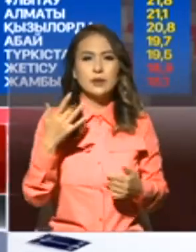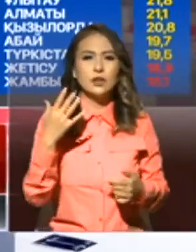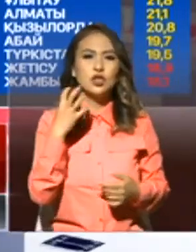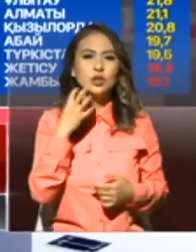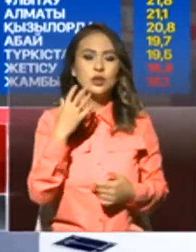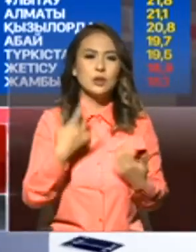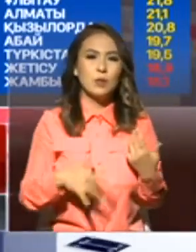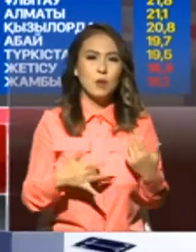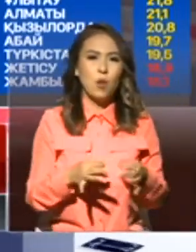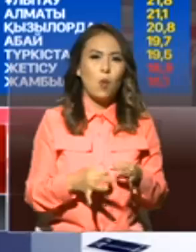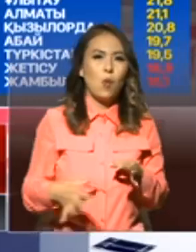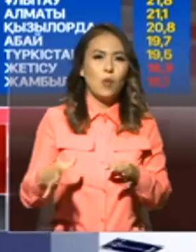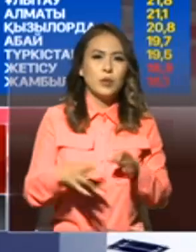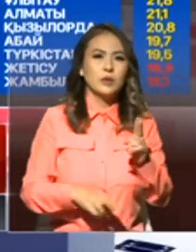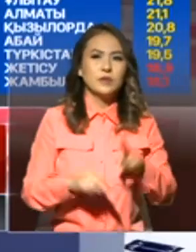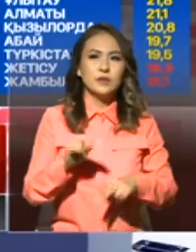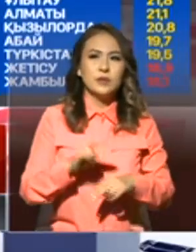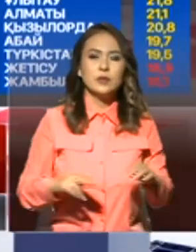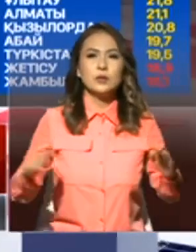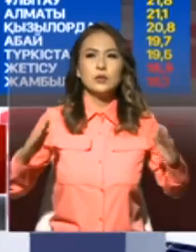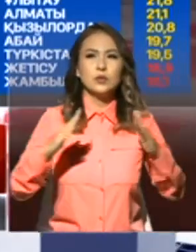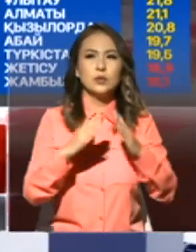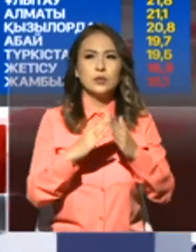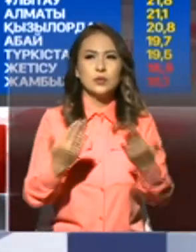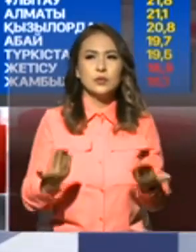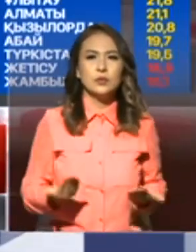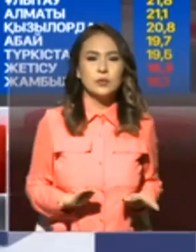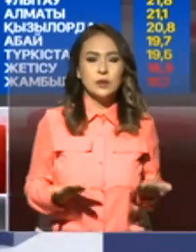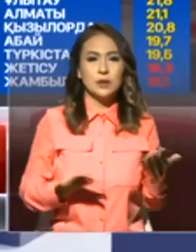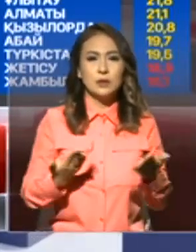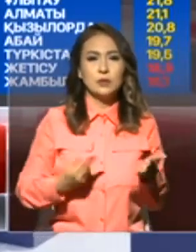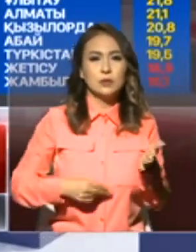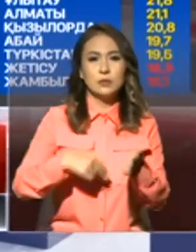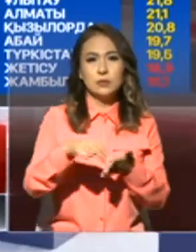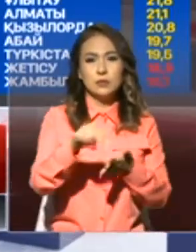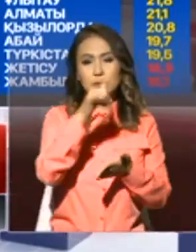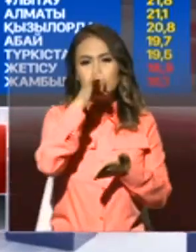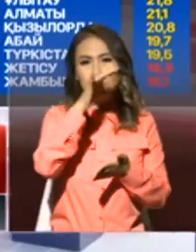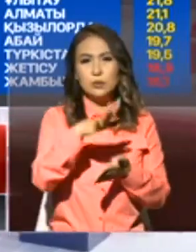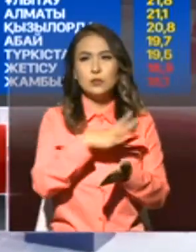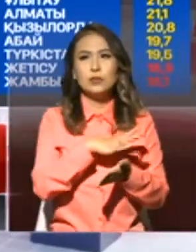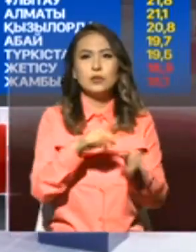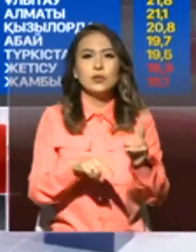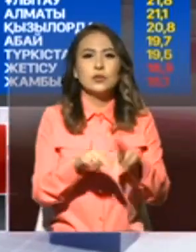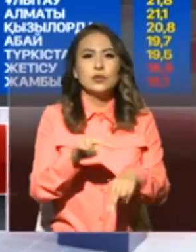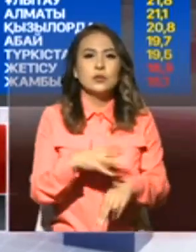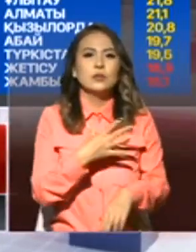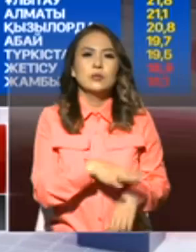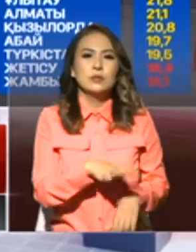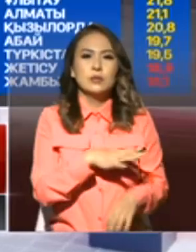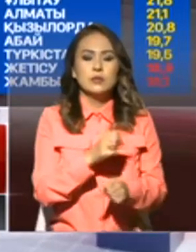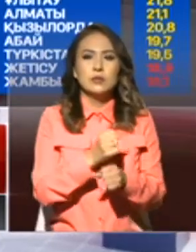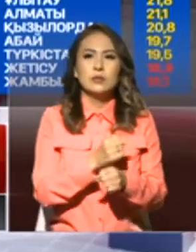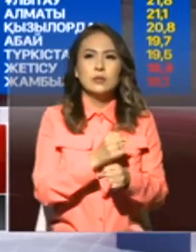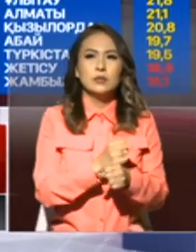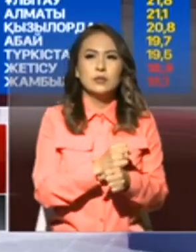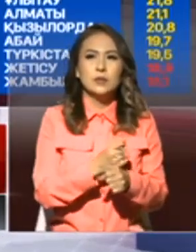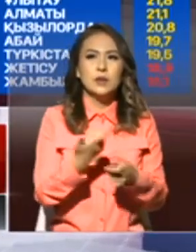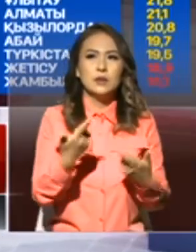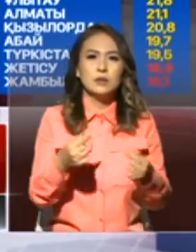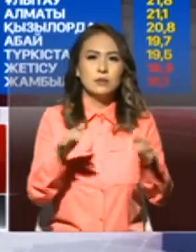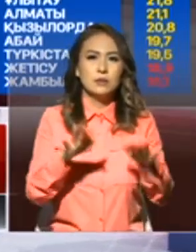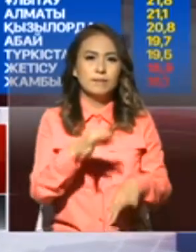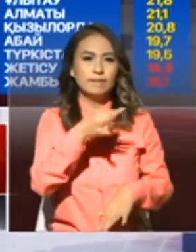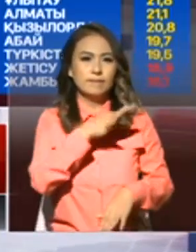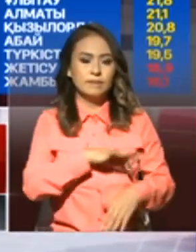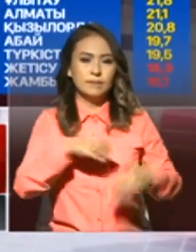Сондықтан ол жерден салған үй, біріншіден сол жердің тұрғындары оны ала алмаса, ол жерге барып несін салады нарық? Қай жерде зат өтеді? Неге